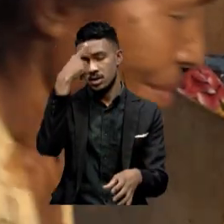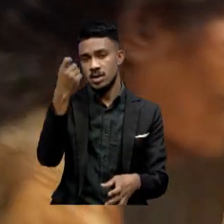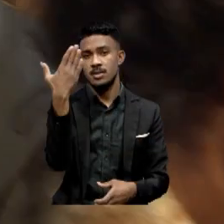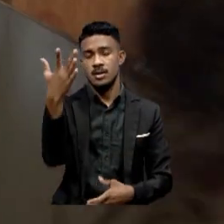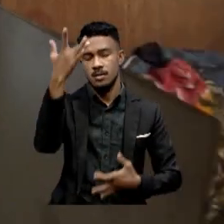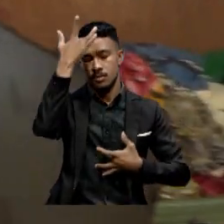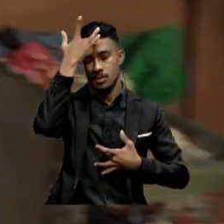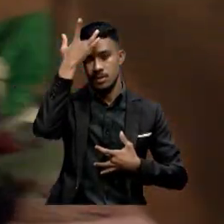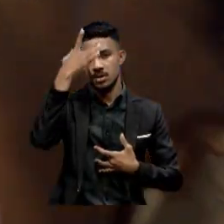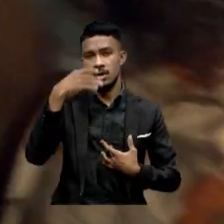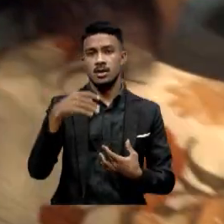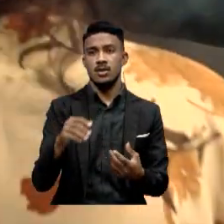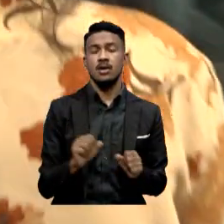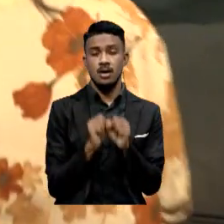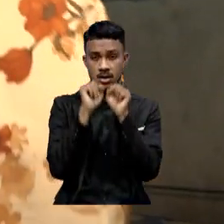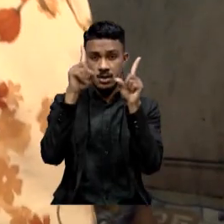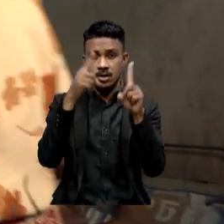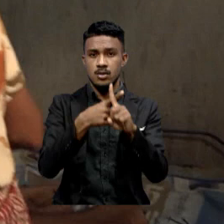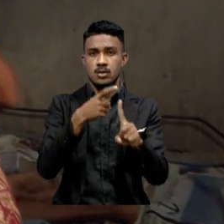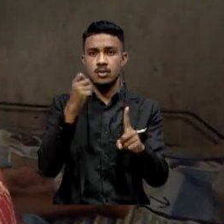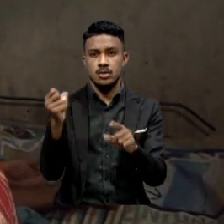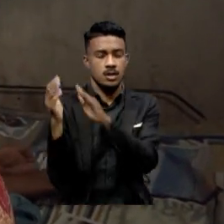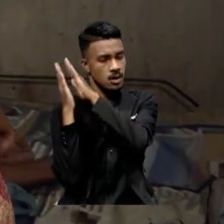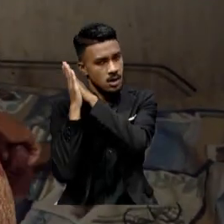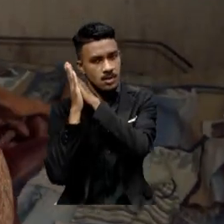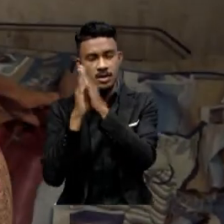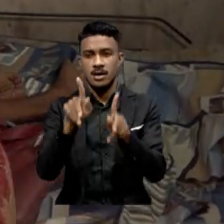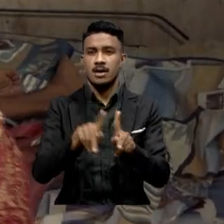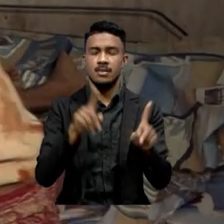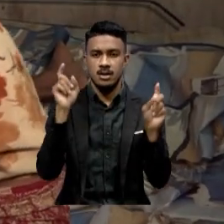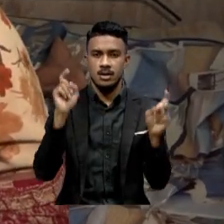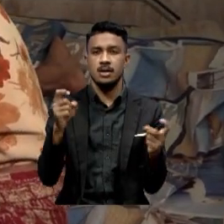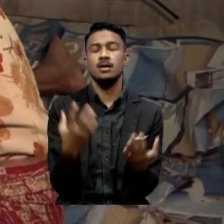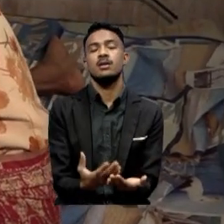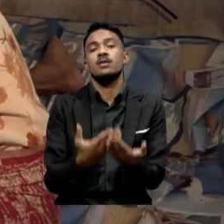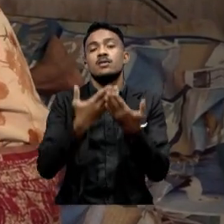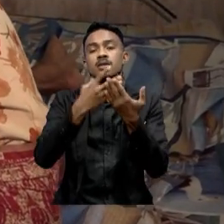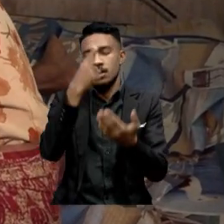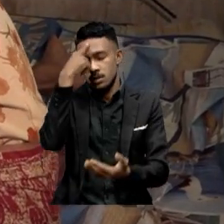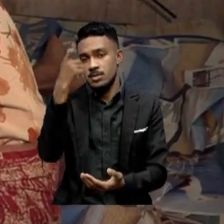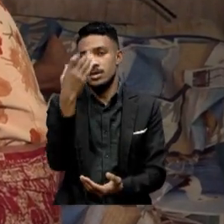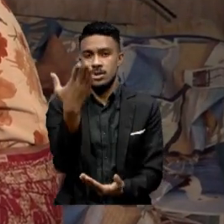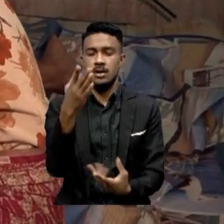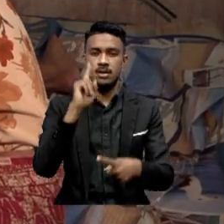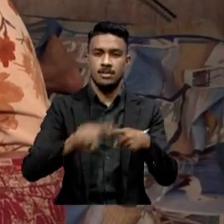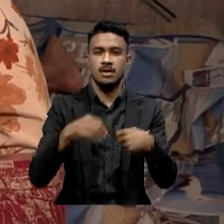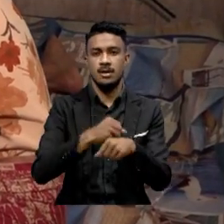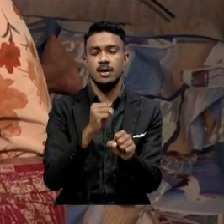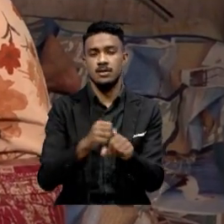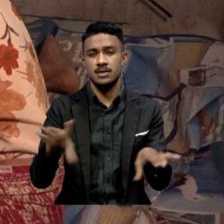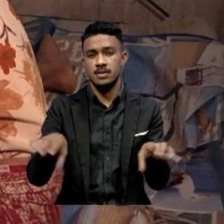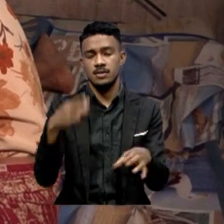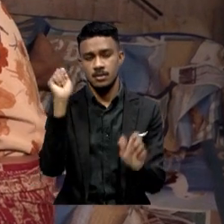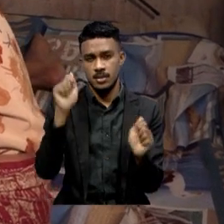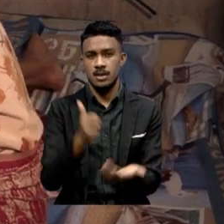kladiak. Atu hadir det husi kama det mos ema rumah tengke kosnya. Tang ne, ni la bele halo servisu rumah oh dihetam